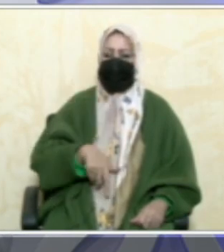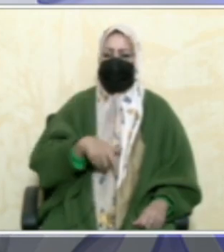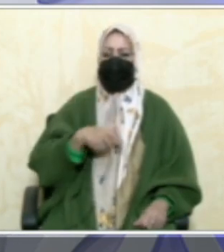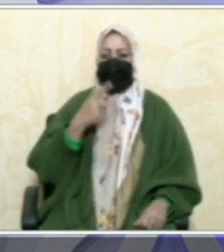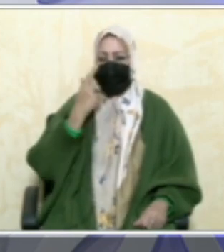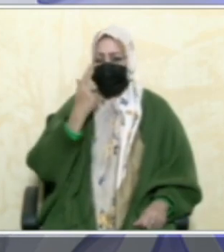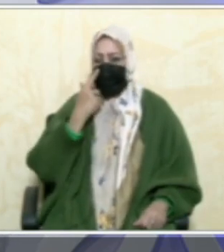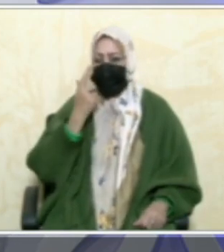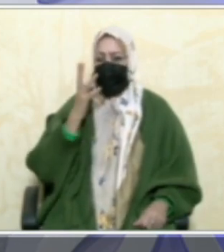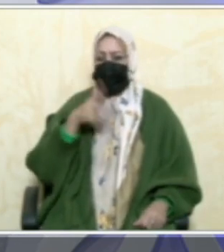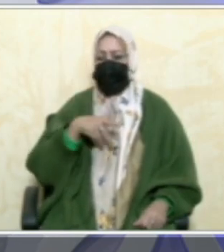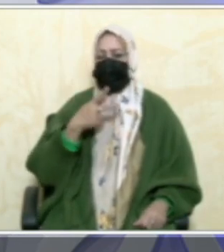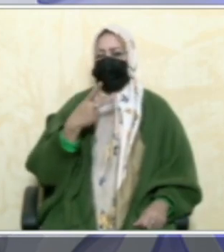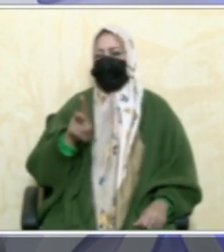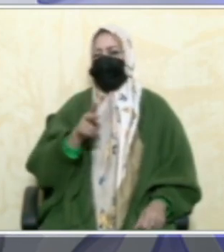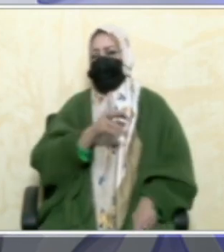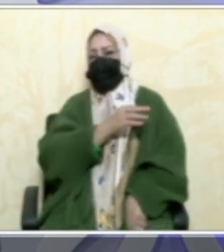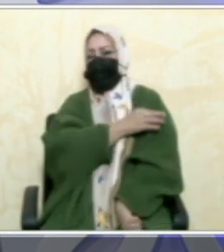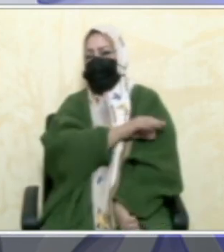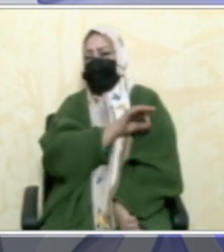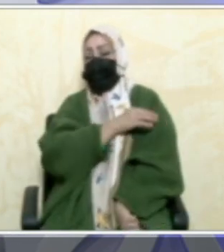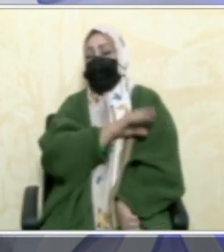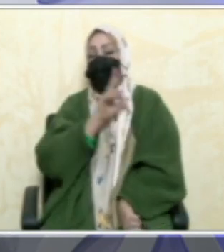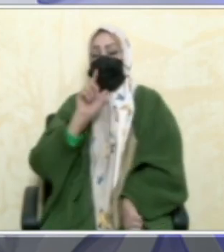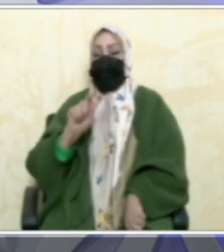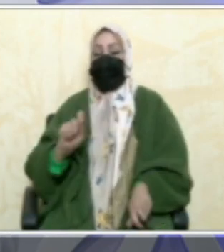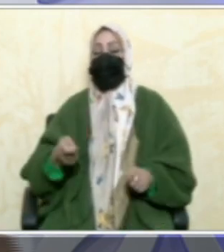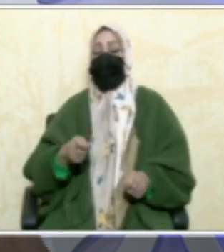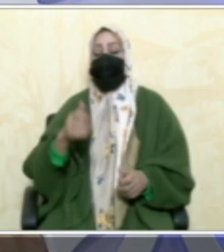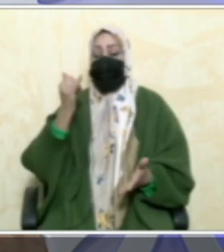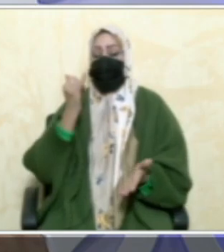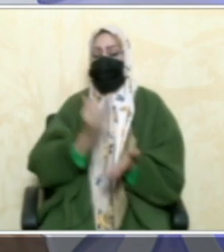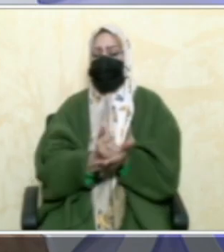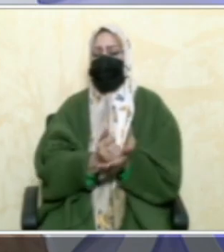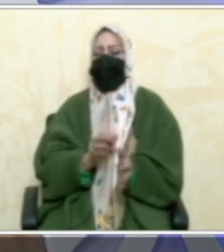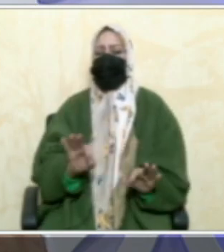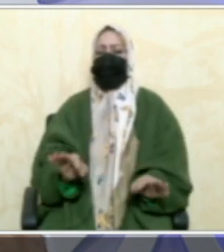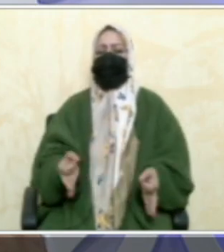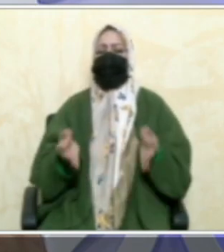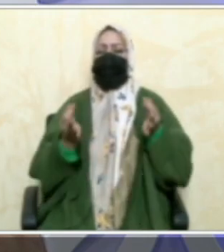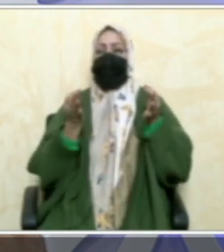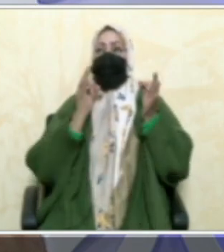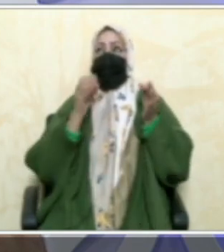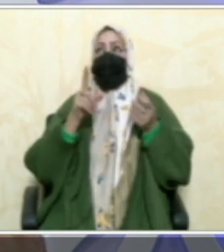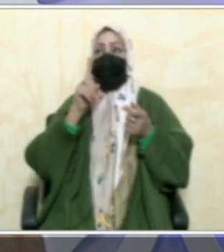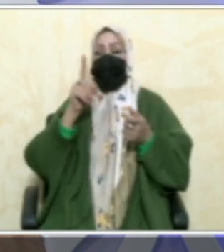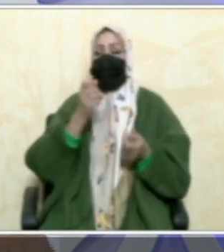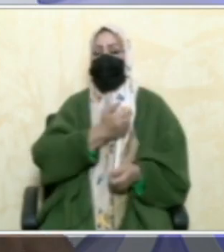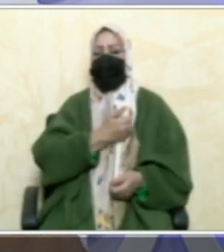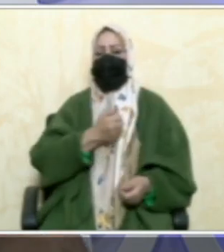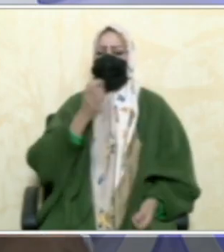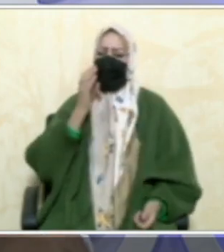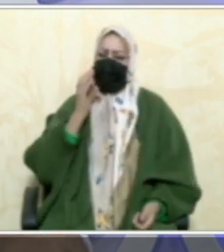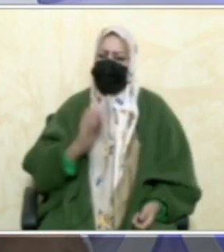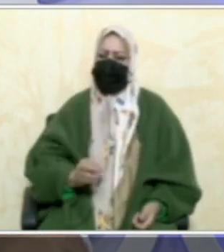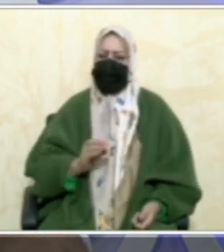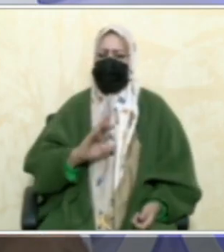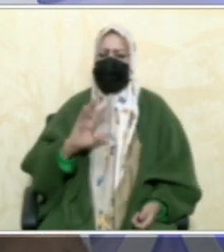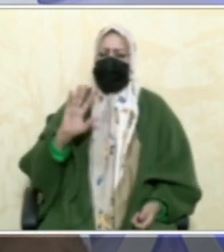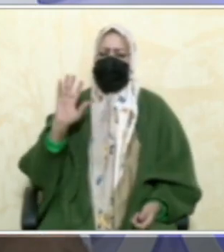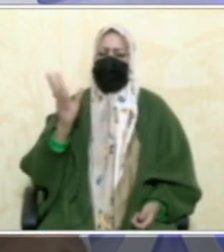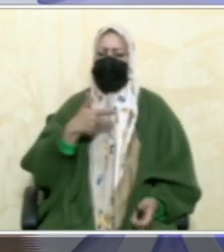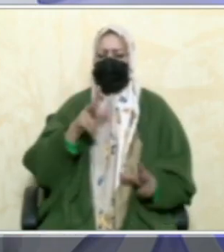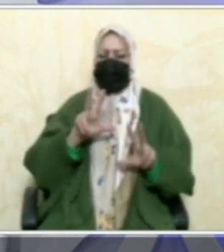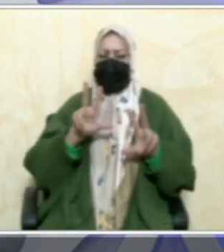من اتخاذ الإجراءات اللازمة لردع هذه القناة وردع بقية القنوات، إما بغرامات